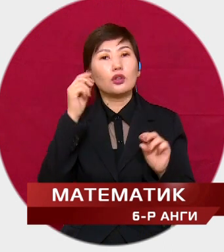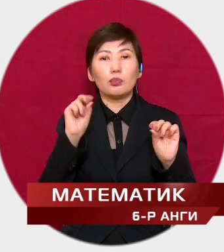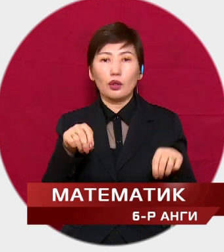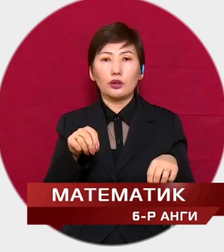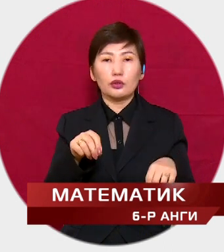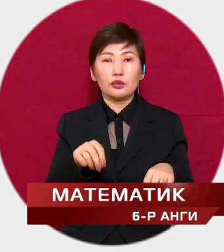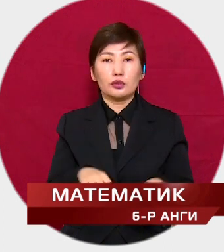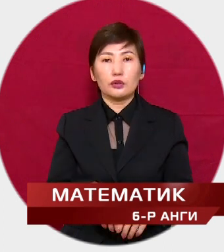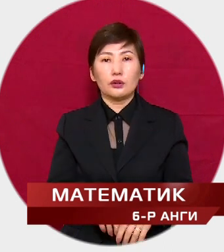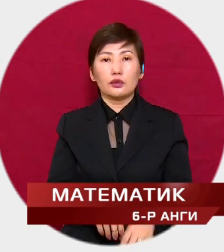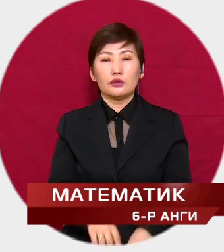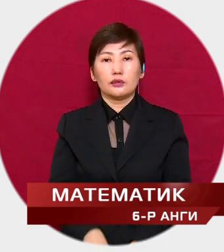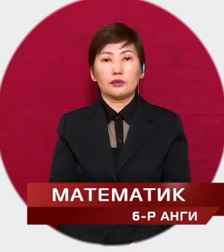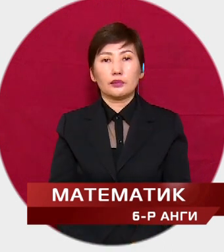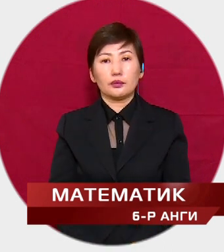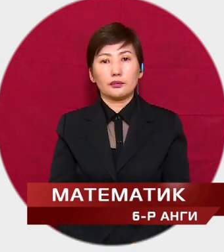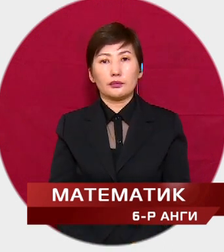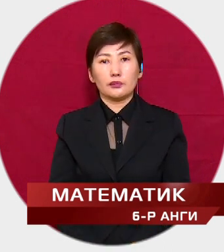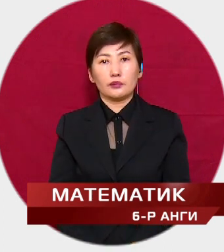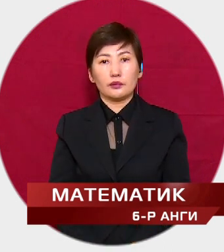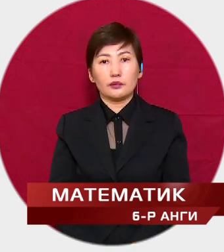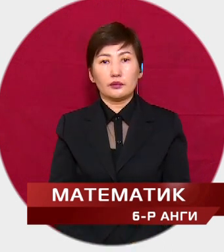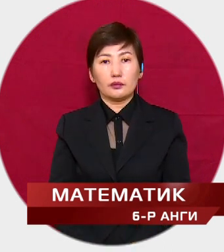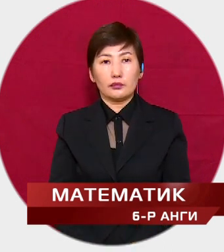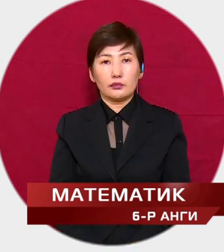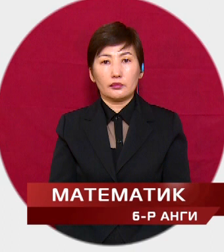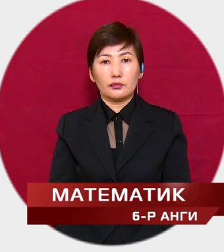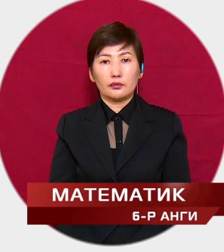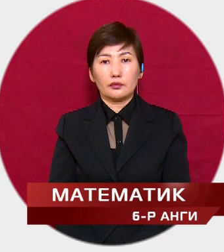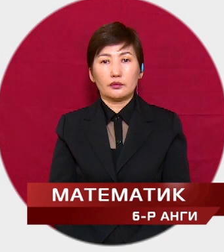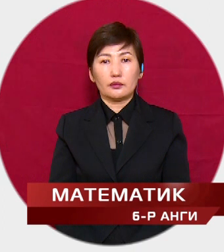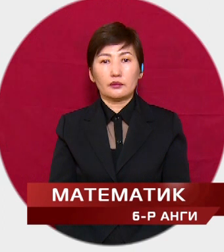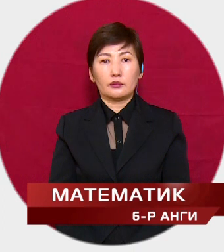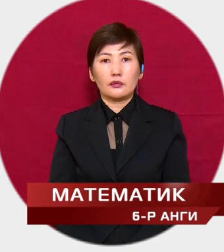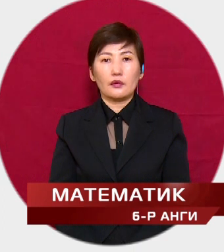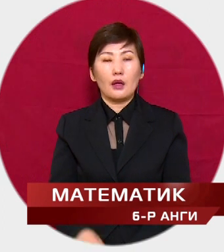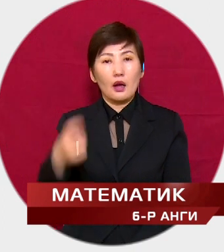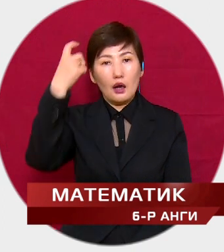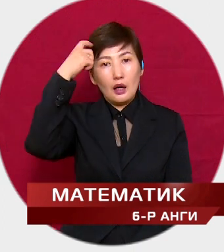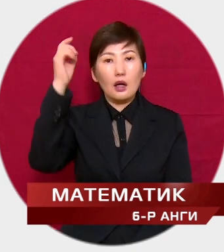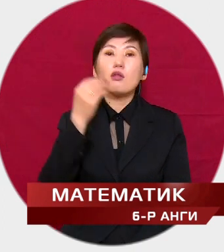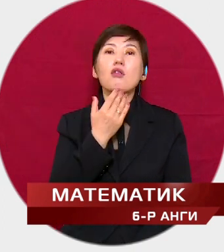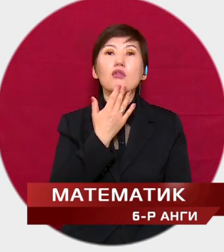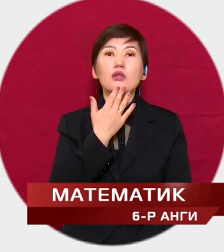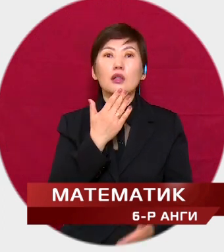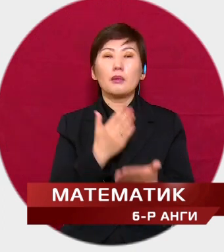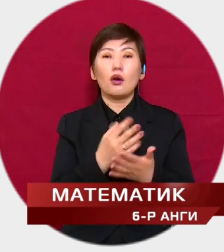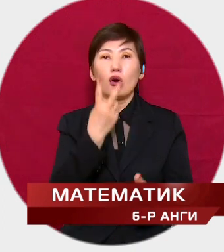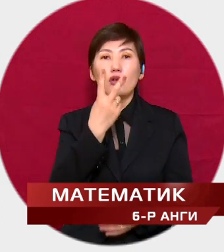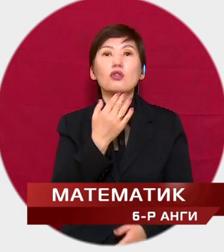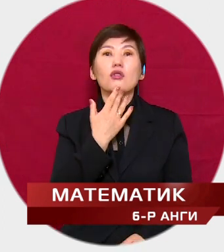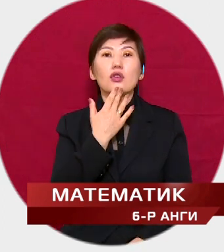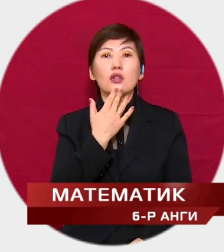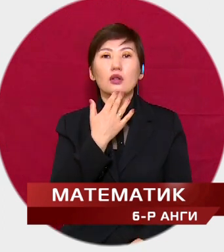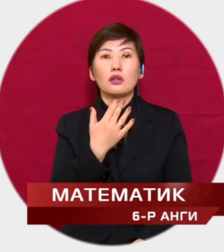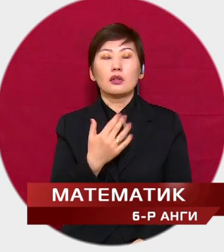өөрснөө бас оолж хайж болно. За энэ хоёрыг харуул одоо хар өнгөн дээр байгаа хоёр тоо болон дүрсийг харах юм